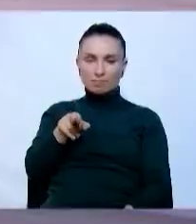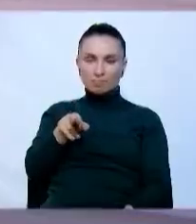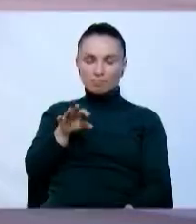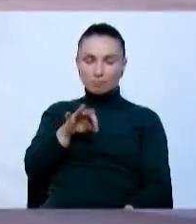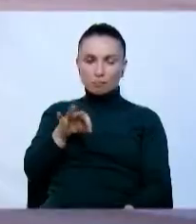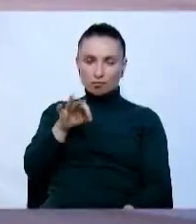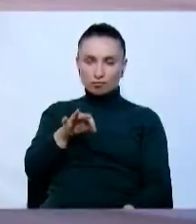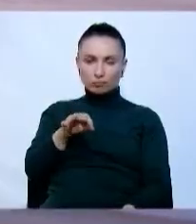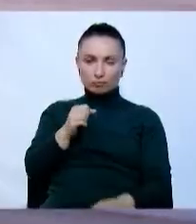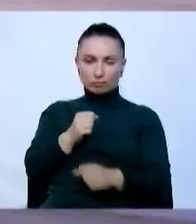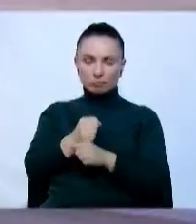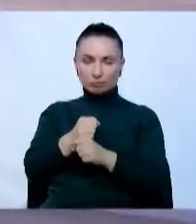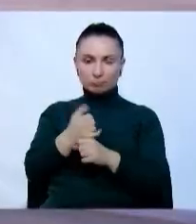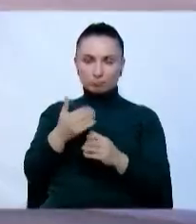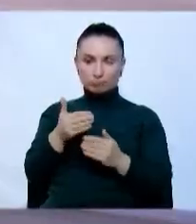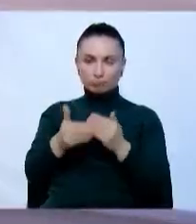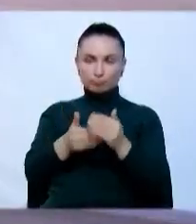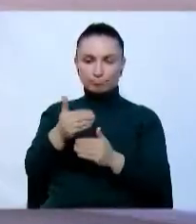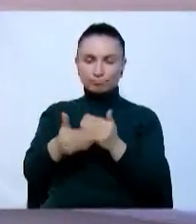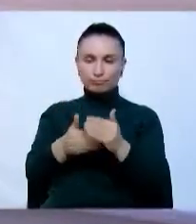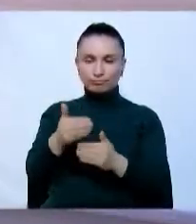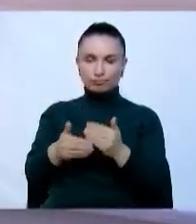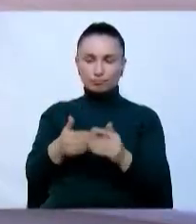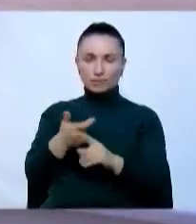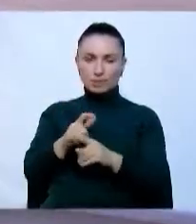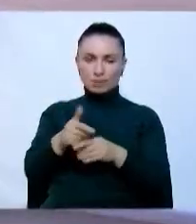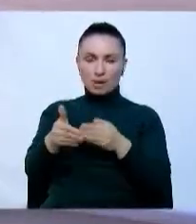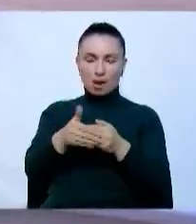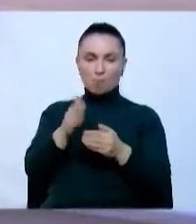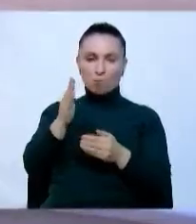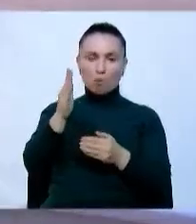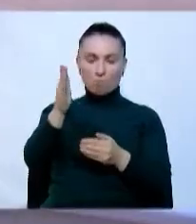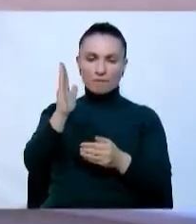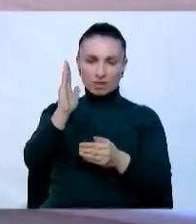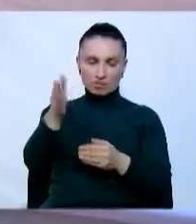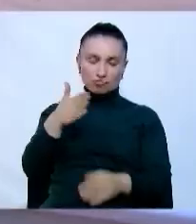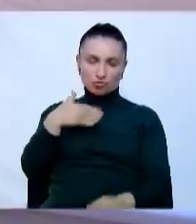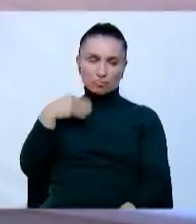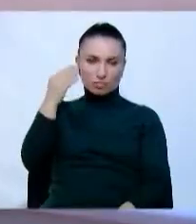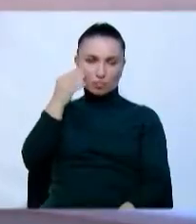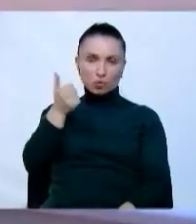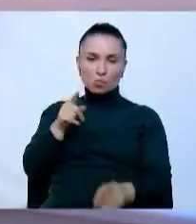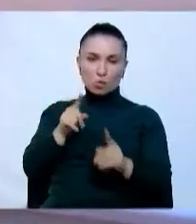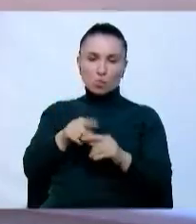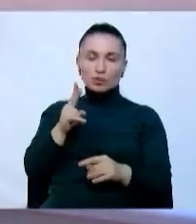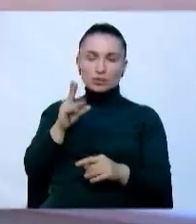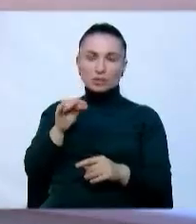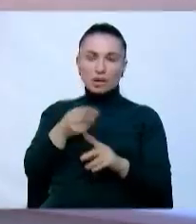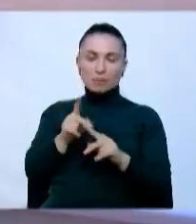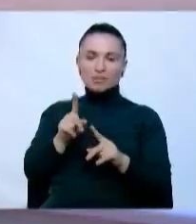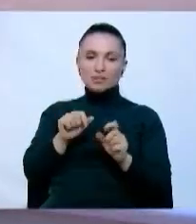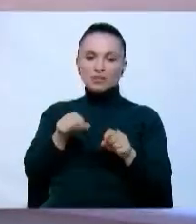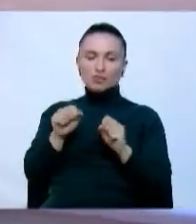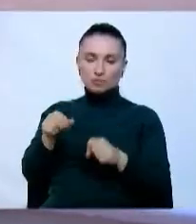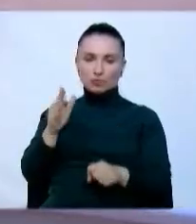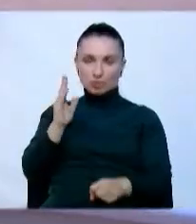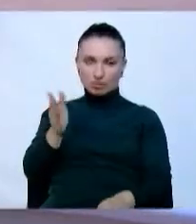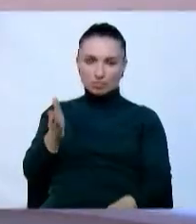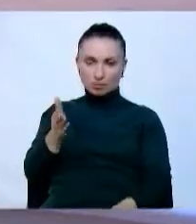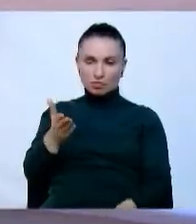დაბეჭდასთან დაკავშირებით. ეს ძალიან ახლო მომავალში იქნება ჩემი აზრით და როგორც კი ამის საშუალება